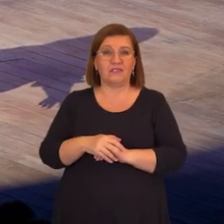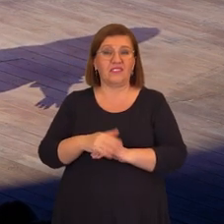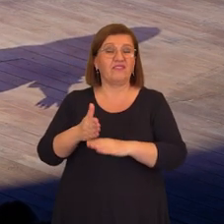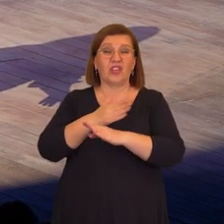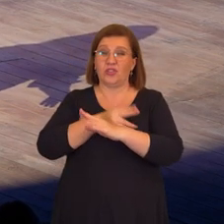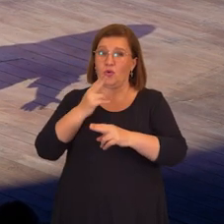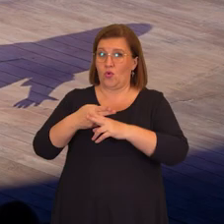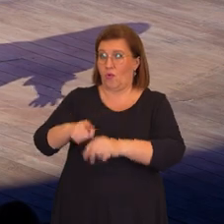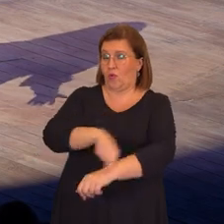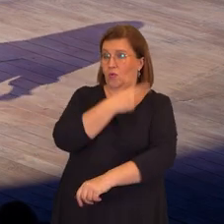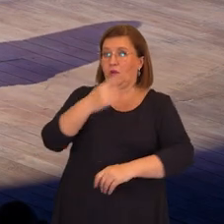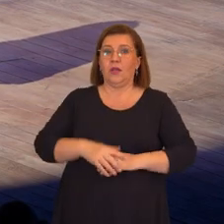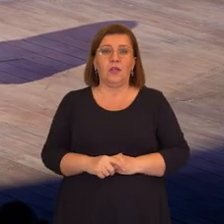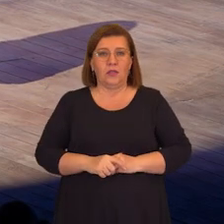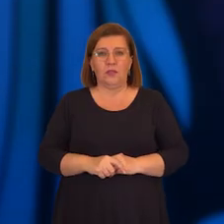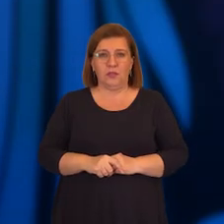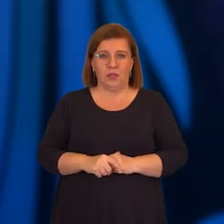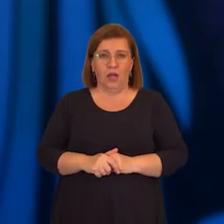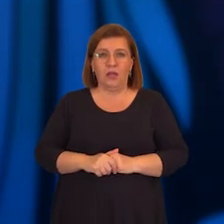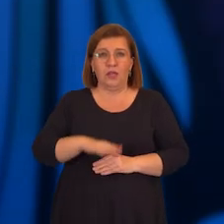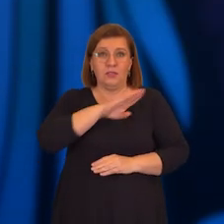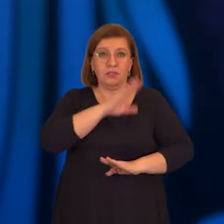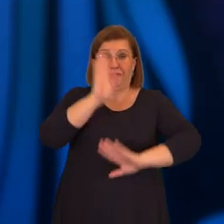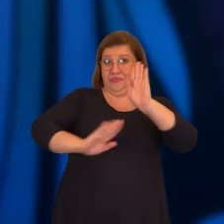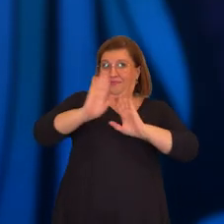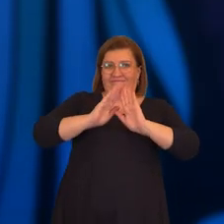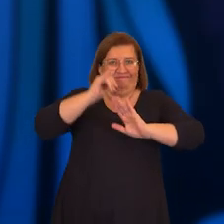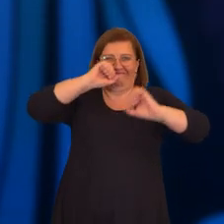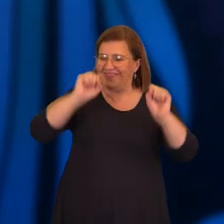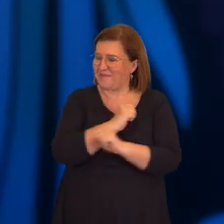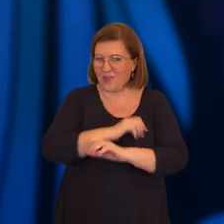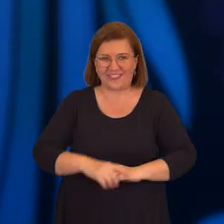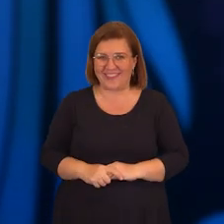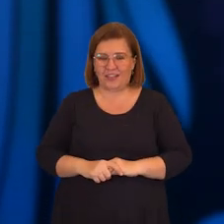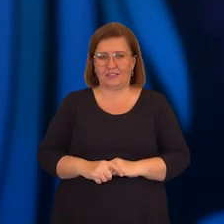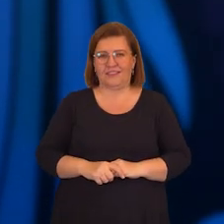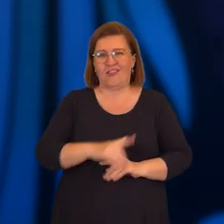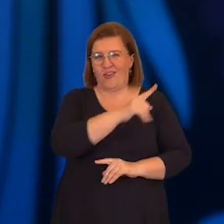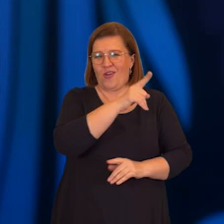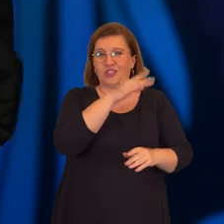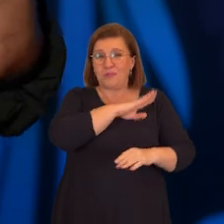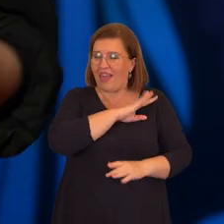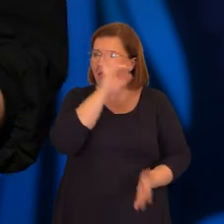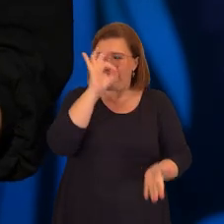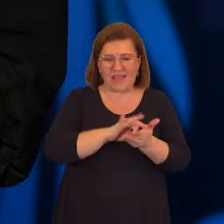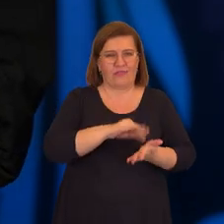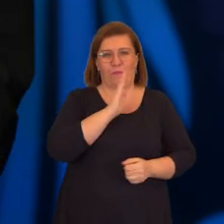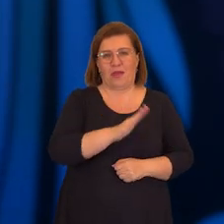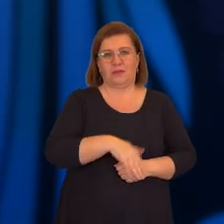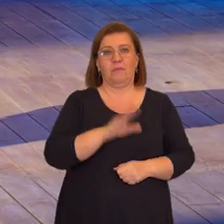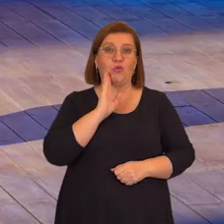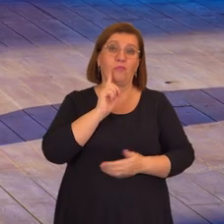Od śmierci nie możemy uciec. Jest pewna jak podatki, karaluchy i szerp.